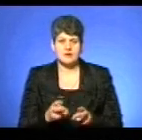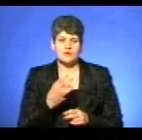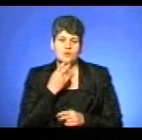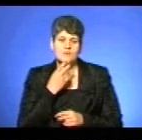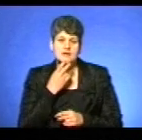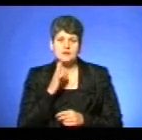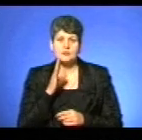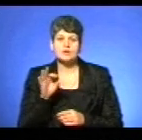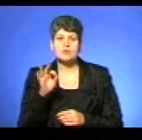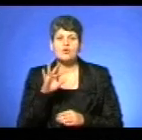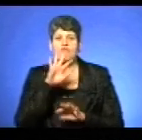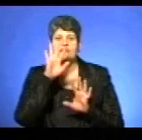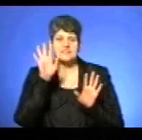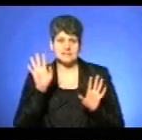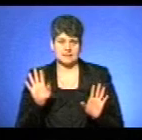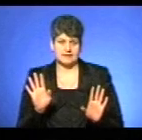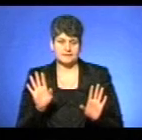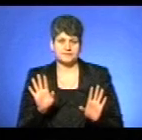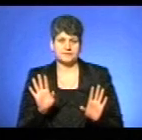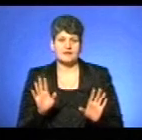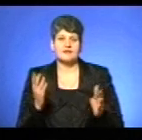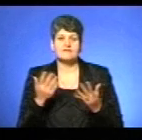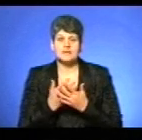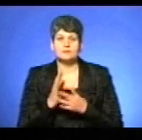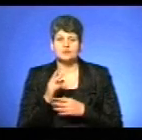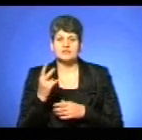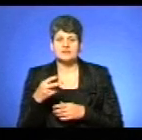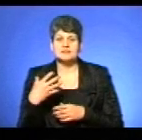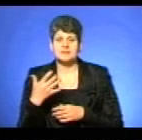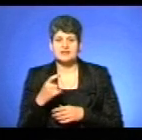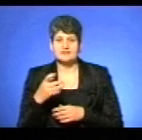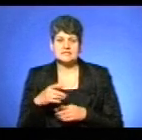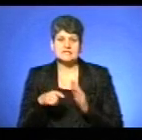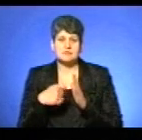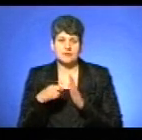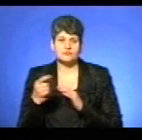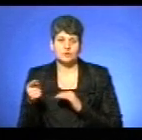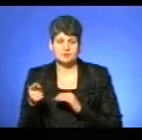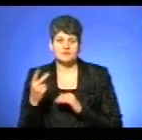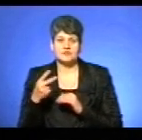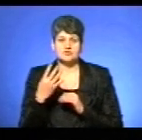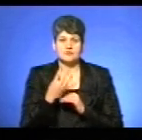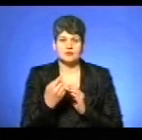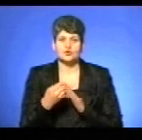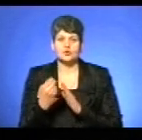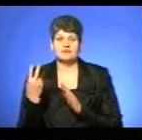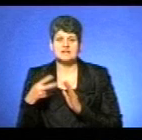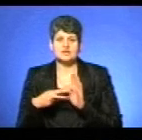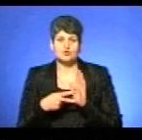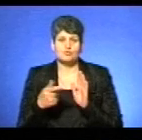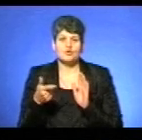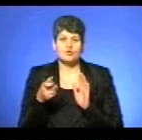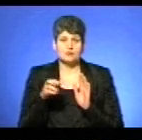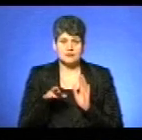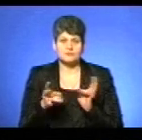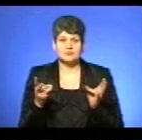йтиметься про весілля. Фільм тривалістю 25 хвилин зніматимуть у Тернополі з 24-го до 27 грудня.